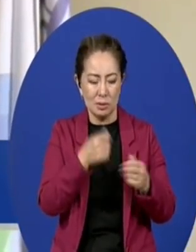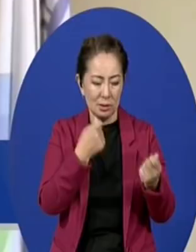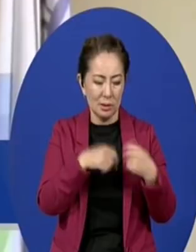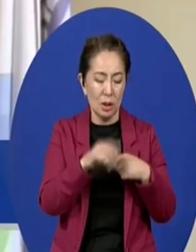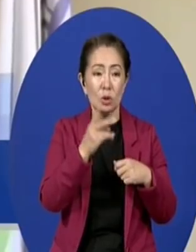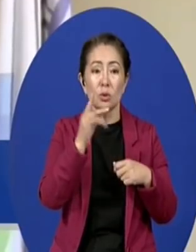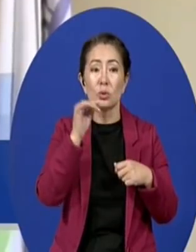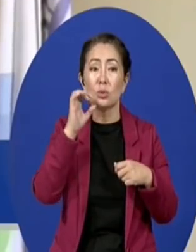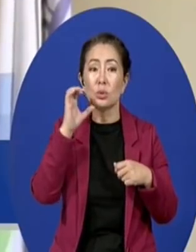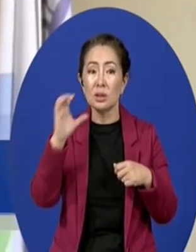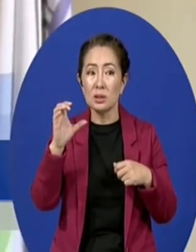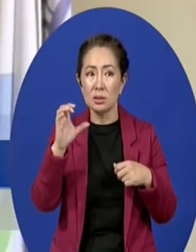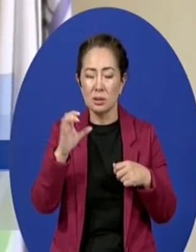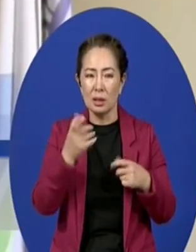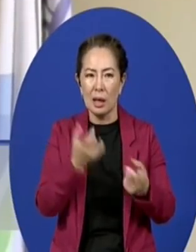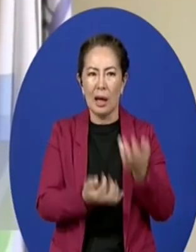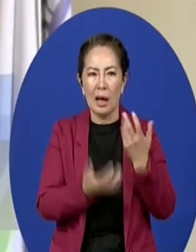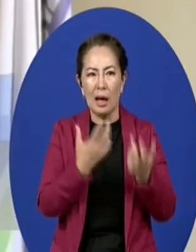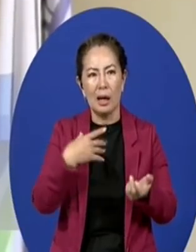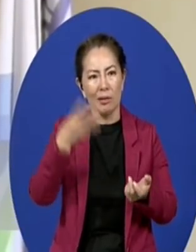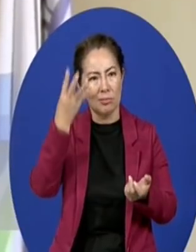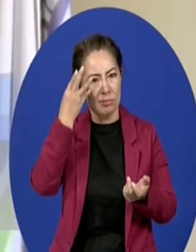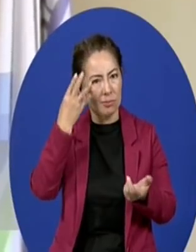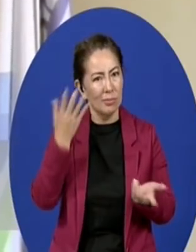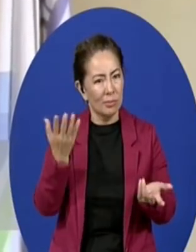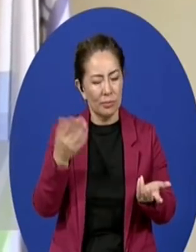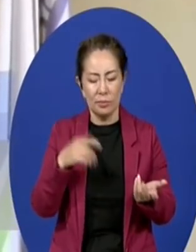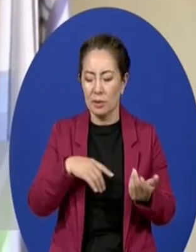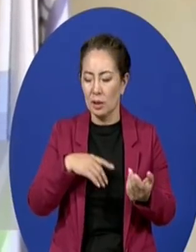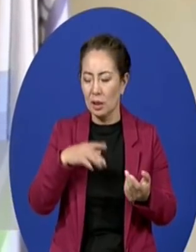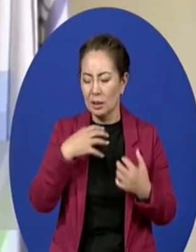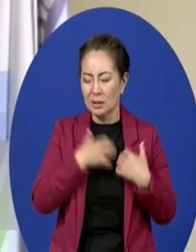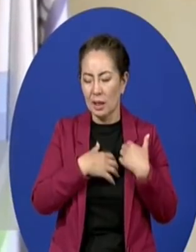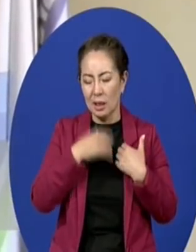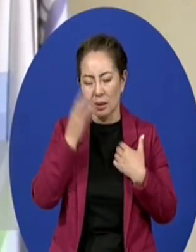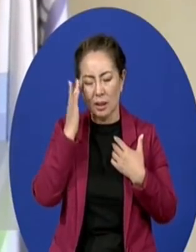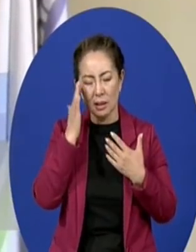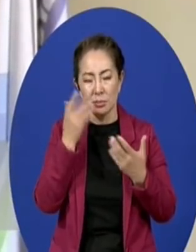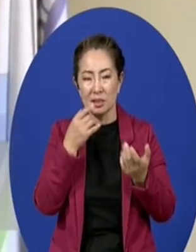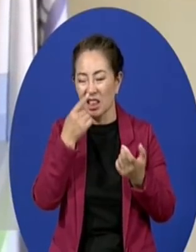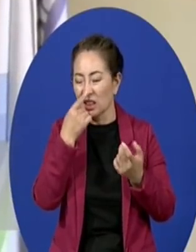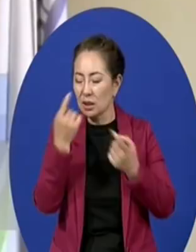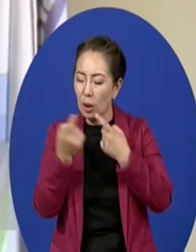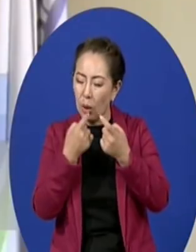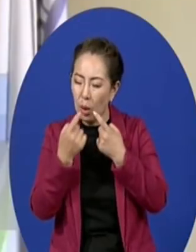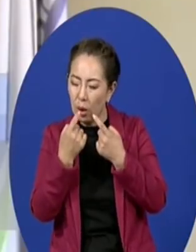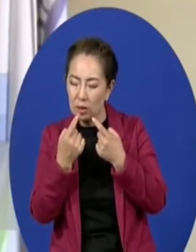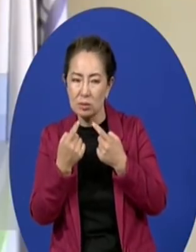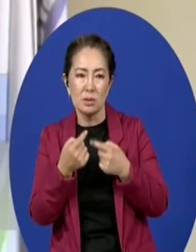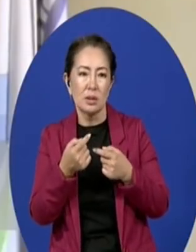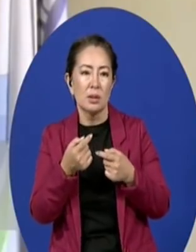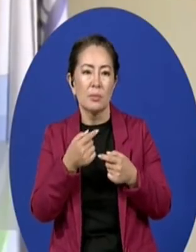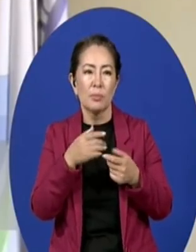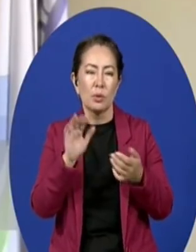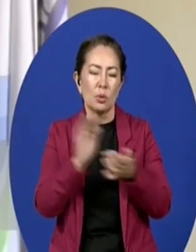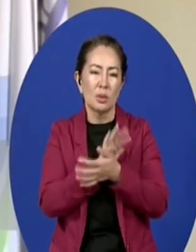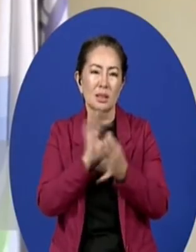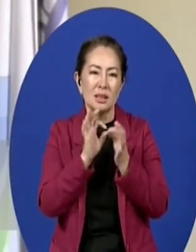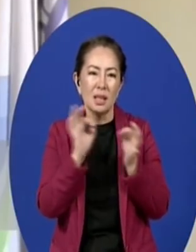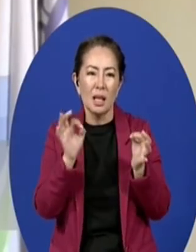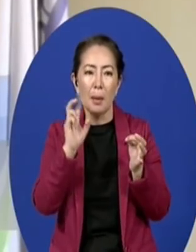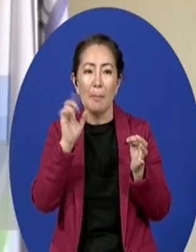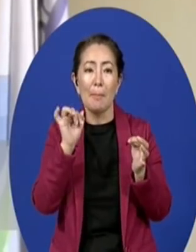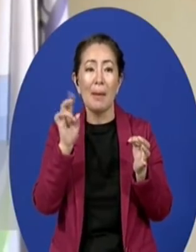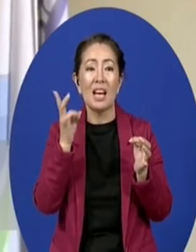борлогдсон нүрсүүд шатхай байлтай учраас бид өхөн яаралтай арга хэмжээ авч хятадын талтай одоо маш нарийн